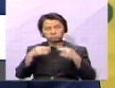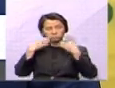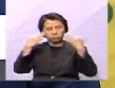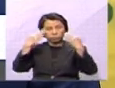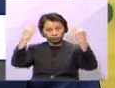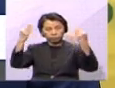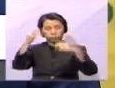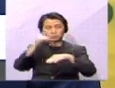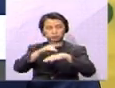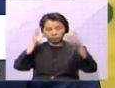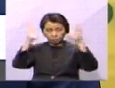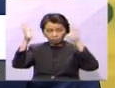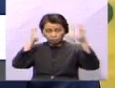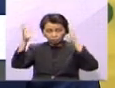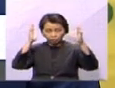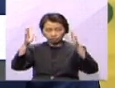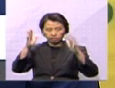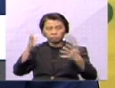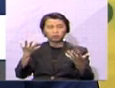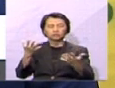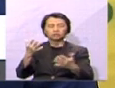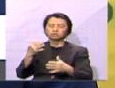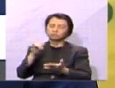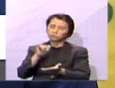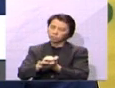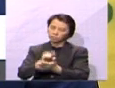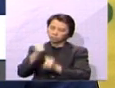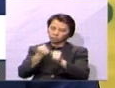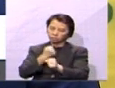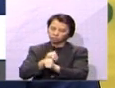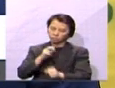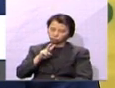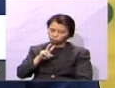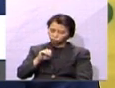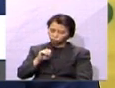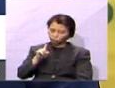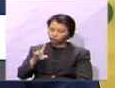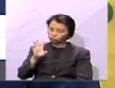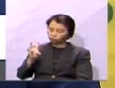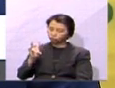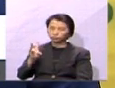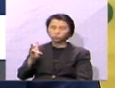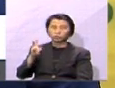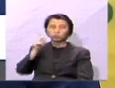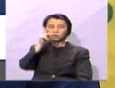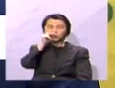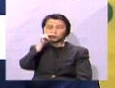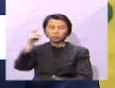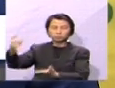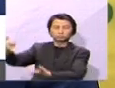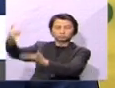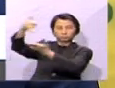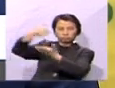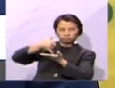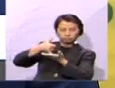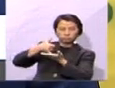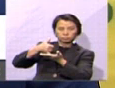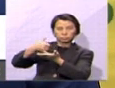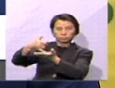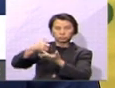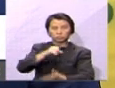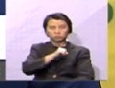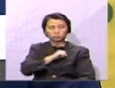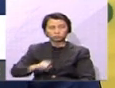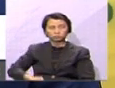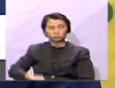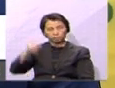negara kita yang mana tahun kita menjuarai Piala Sultan